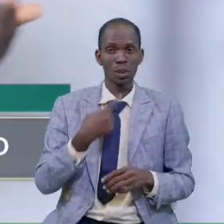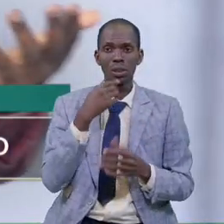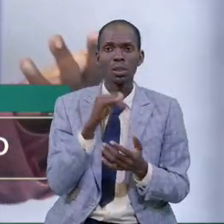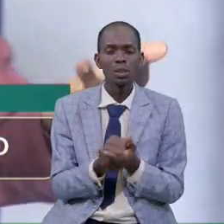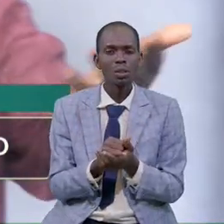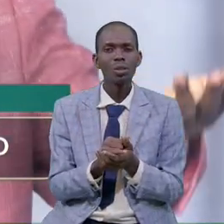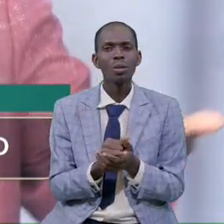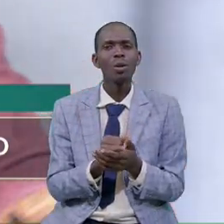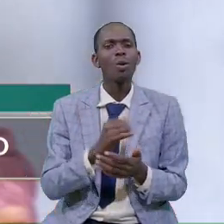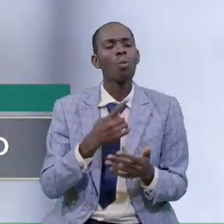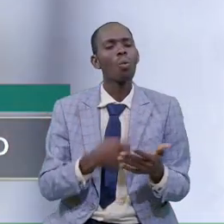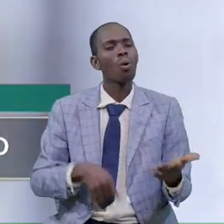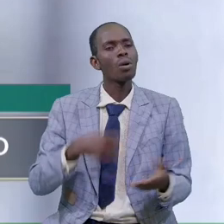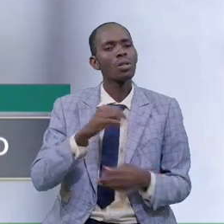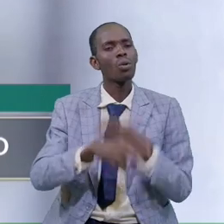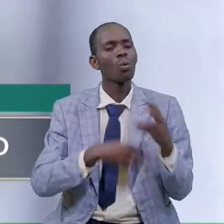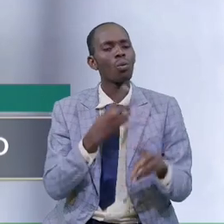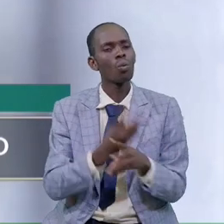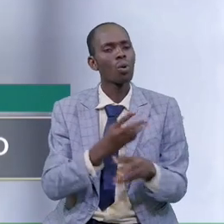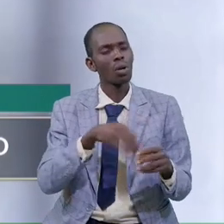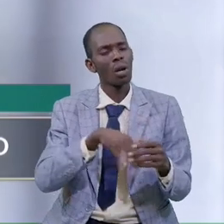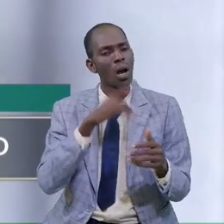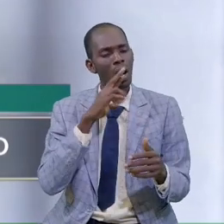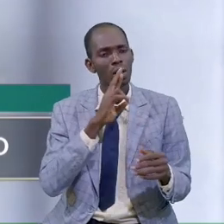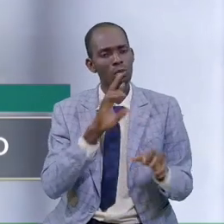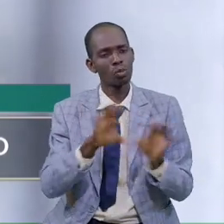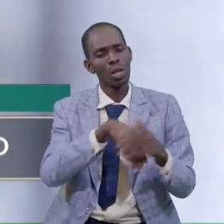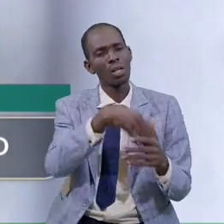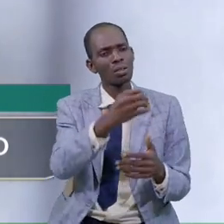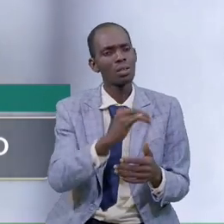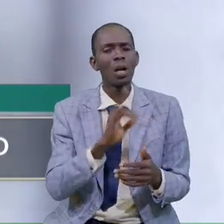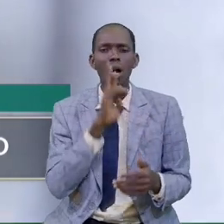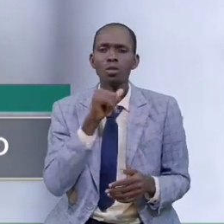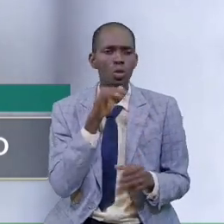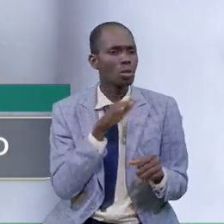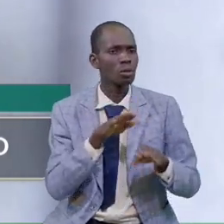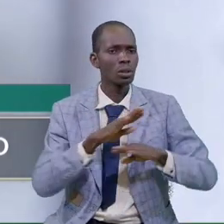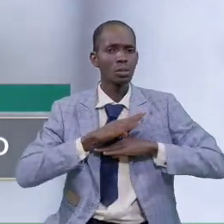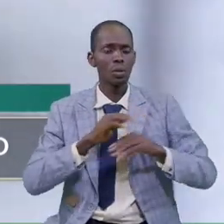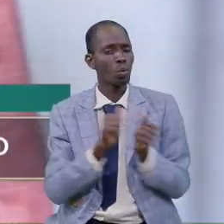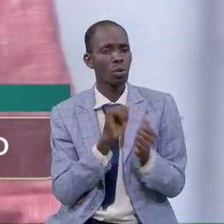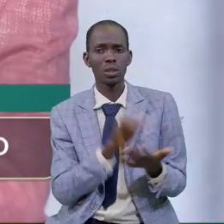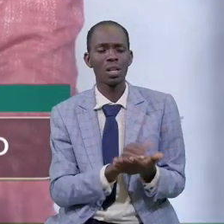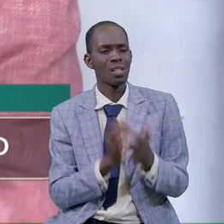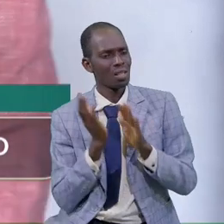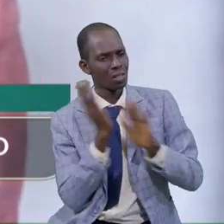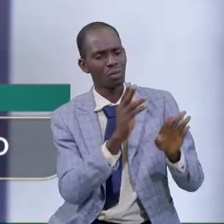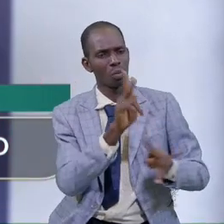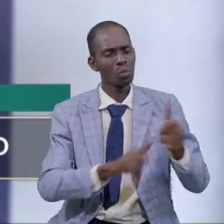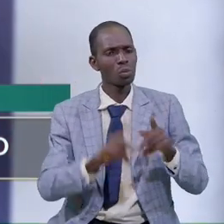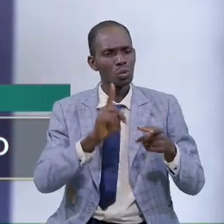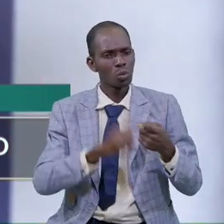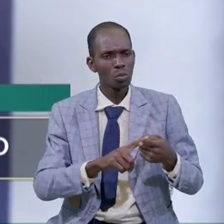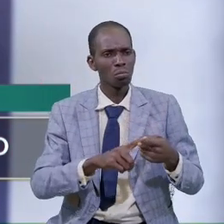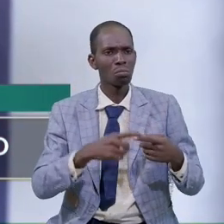ce que le monde au dehors là-bas fait, est-ce que tu n'es pas satisfait de ça? Laisse-les. Ils peuvent inventer l'avion.